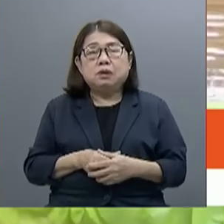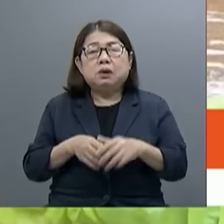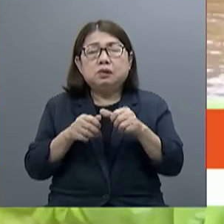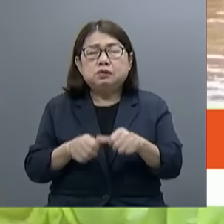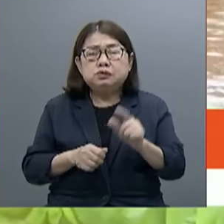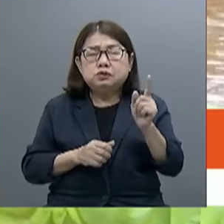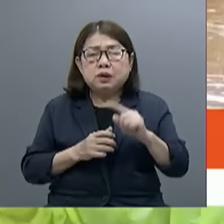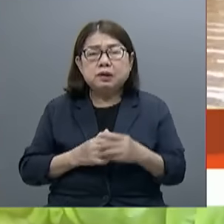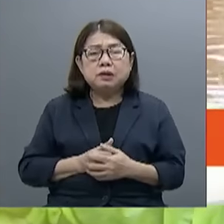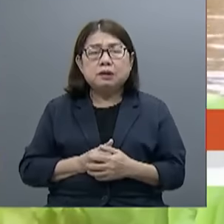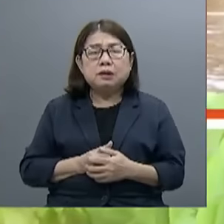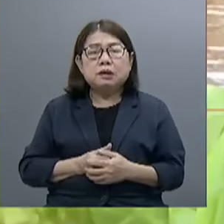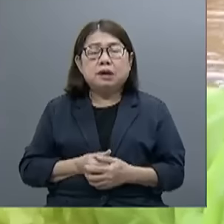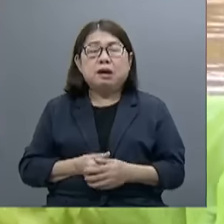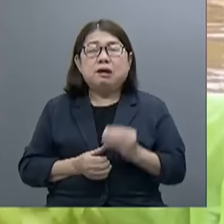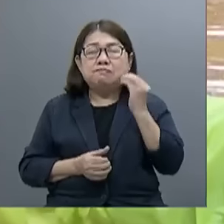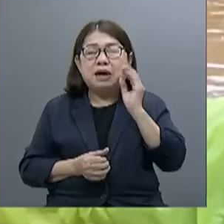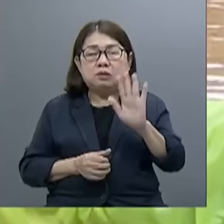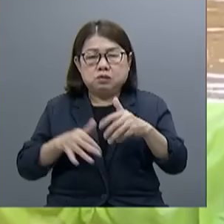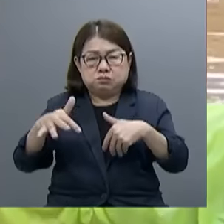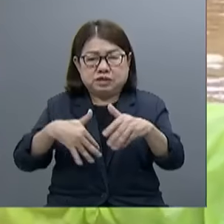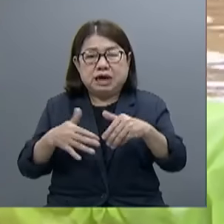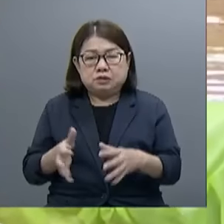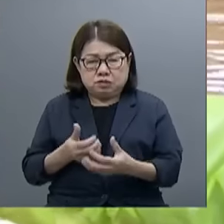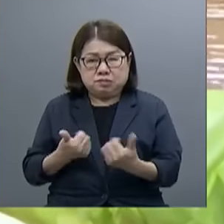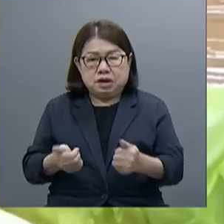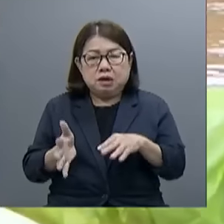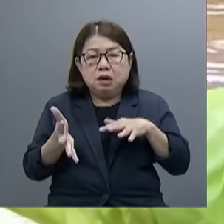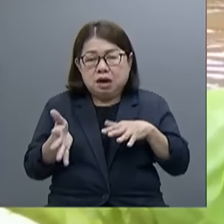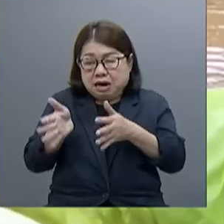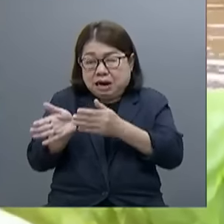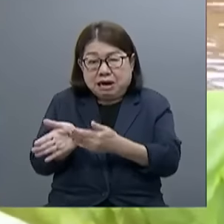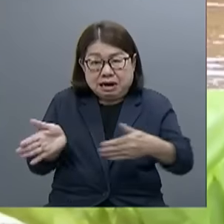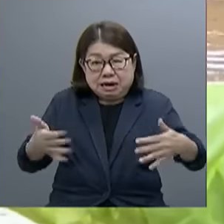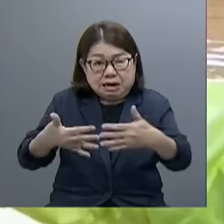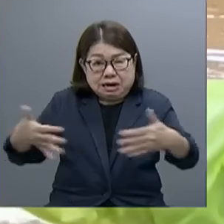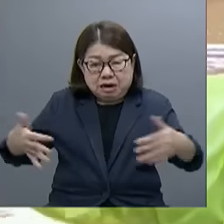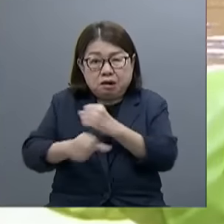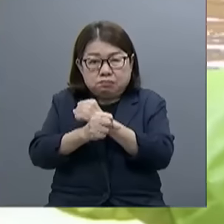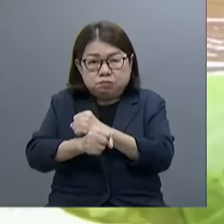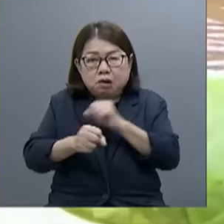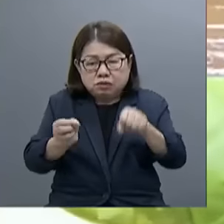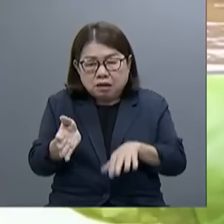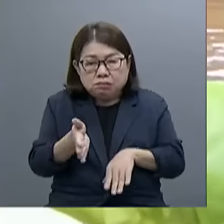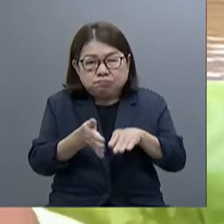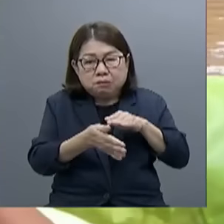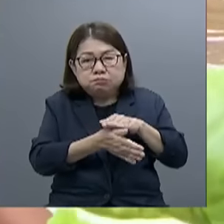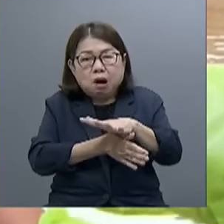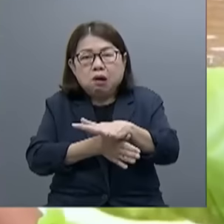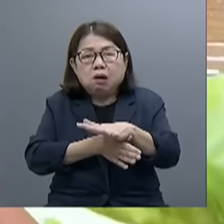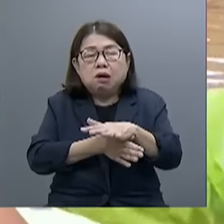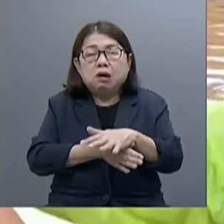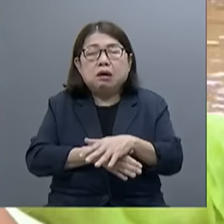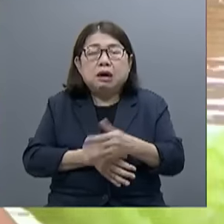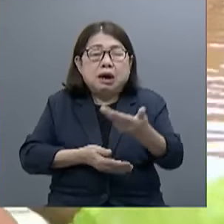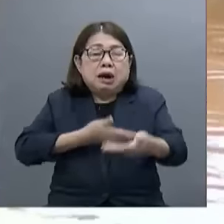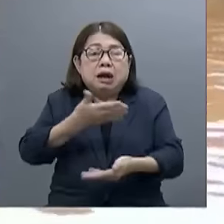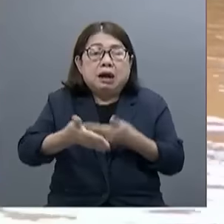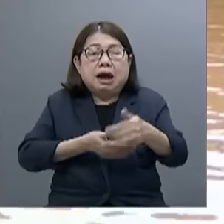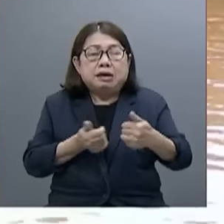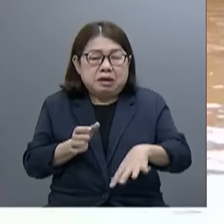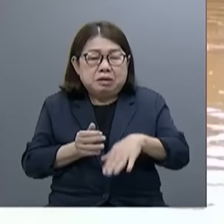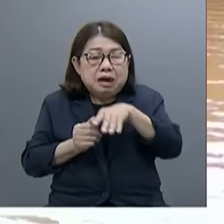ที่เ่อทะลุบ้านของของของชาวบ้านนะครับก็ตอนนี้น้ำขึ้นสูงขึ้นเรื่อยๆครับจุดสายลมจอยตอนนี้น่าจะมี 2เมต